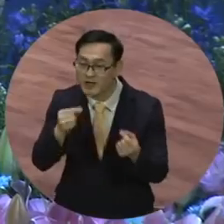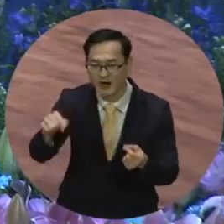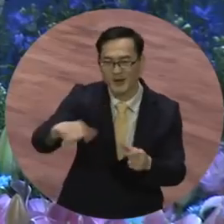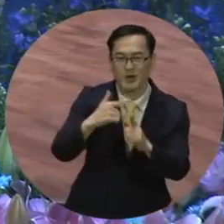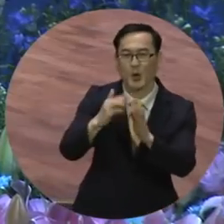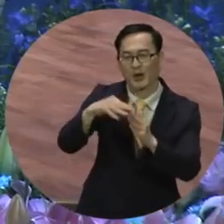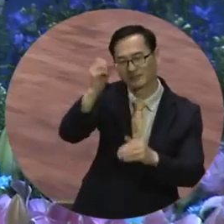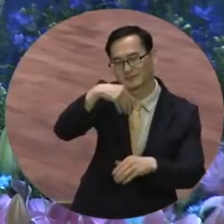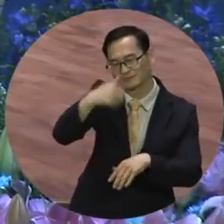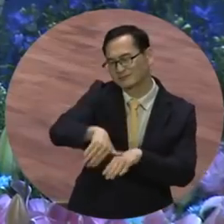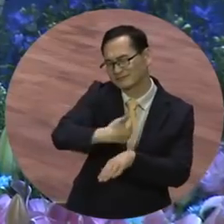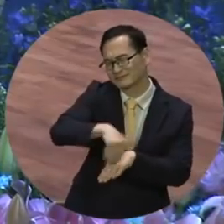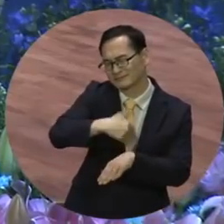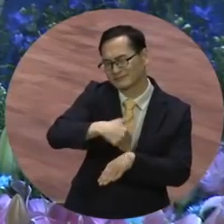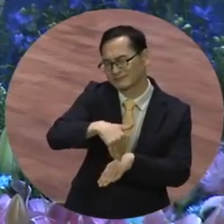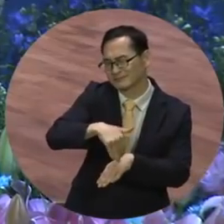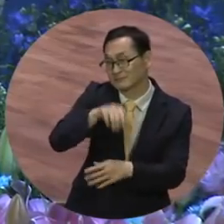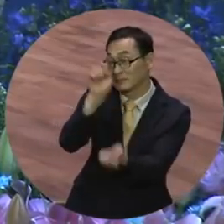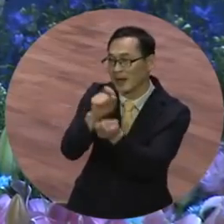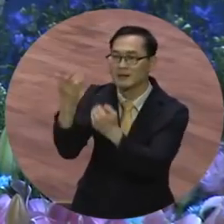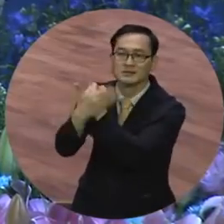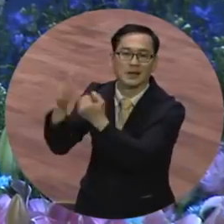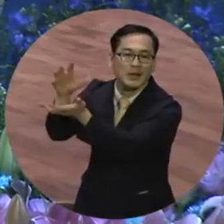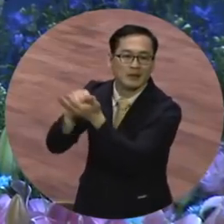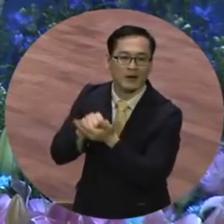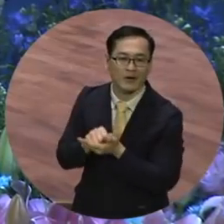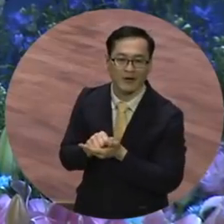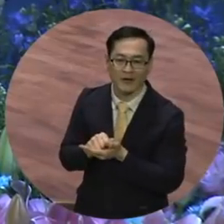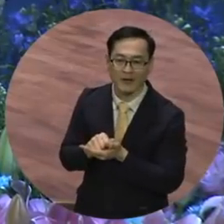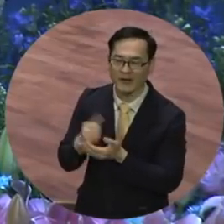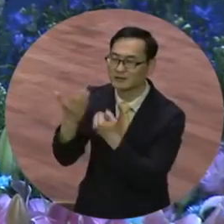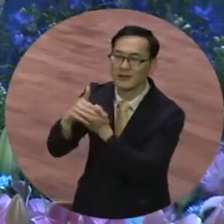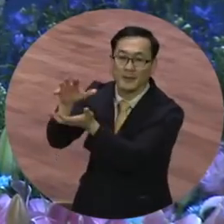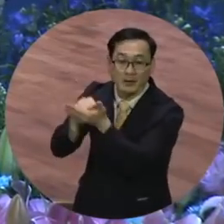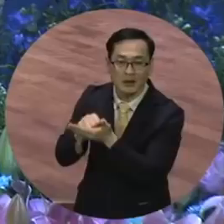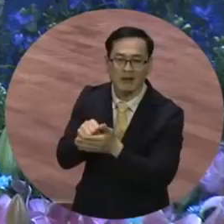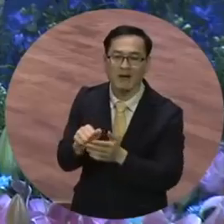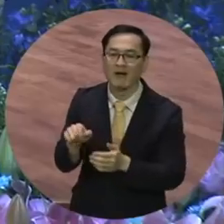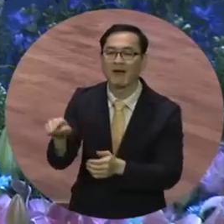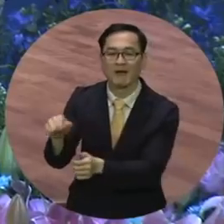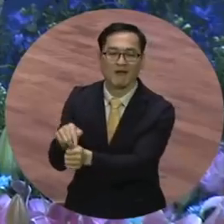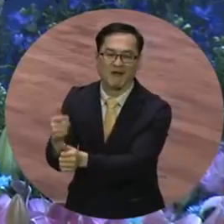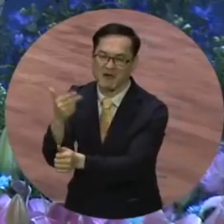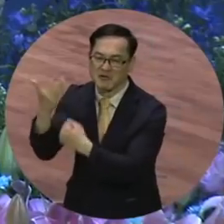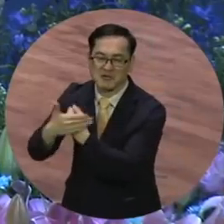제일 은혜 못 받은 사람이 누구냐? 교회 살다시피 하는 출근하는 사람들. 감독님, 이게 교회인지 집인지.